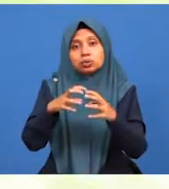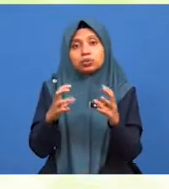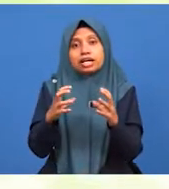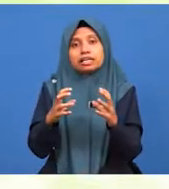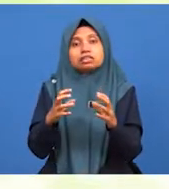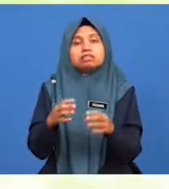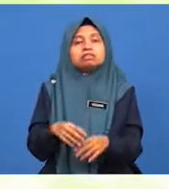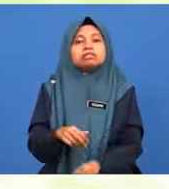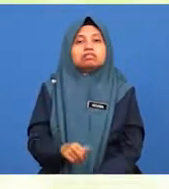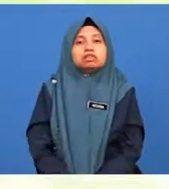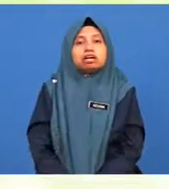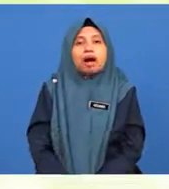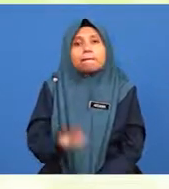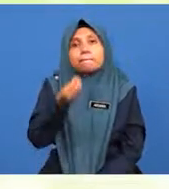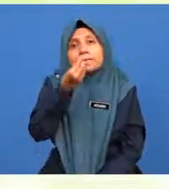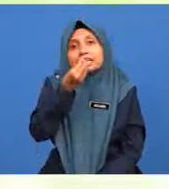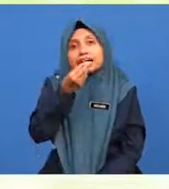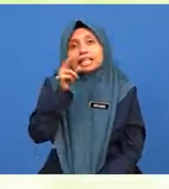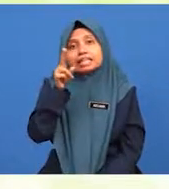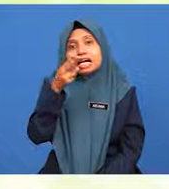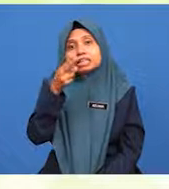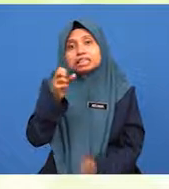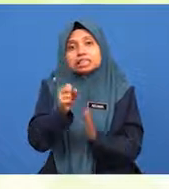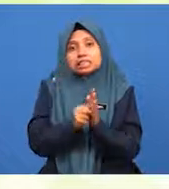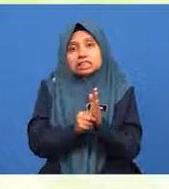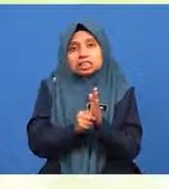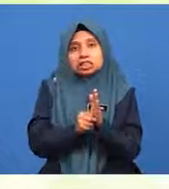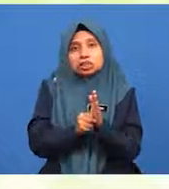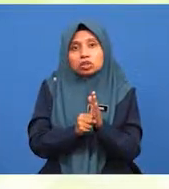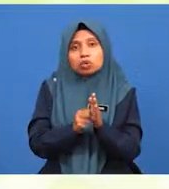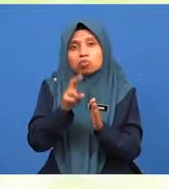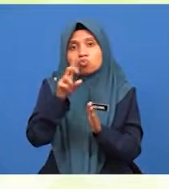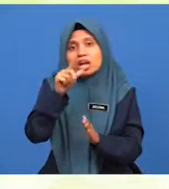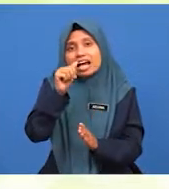Amran hanya makan seulas durian kerana tekaknya sakit.